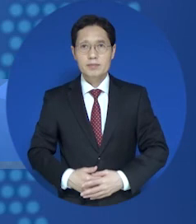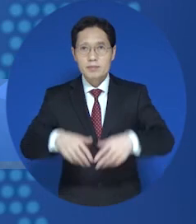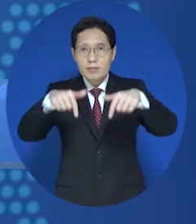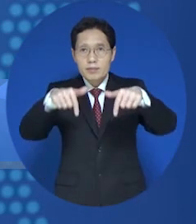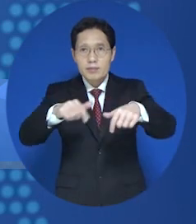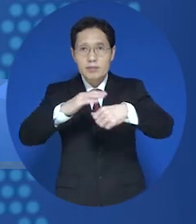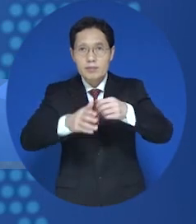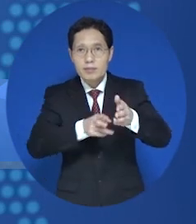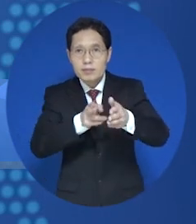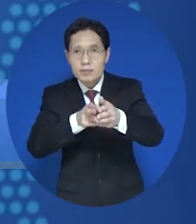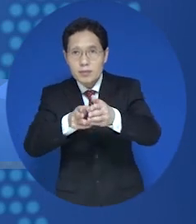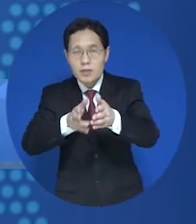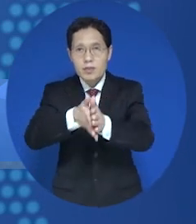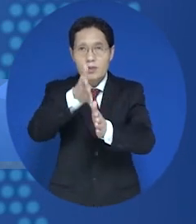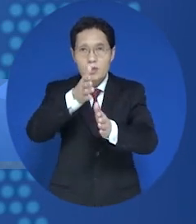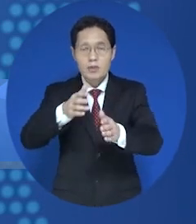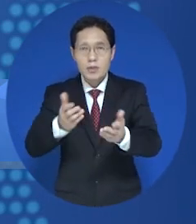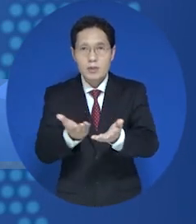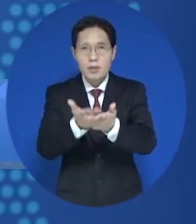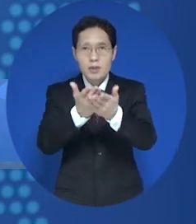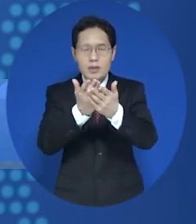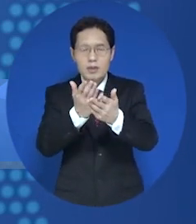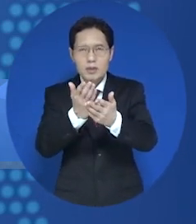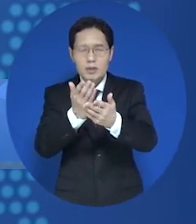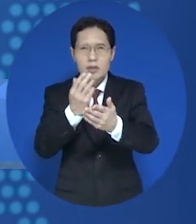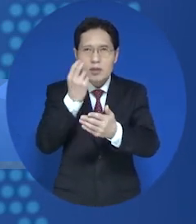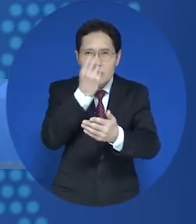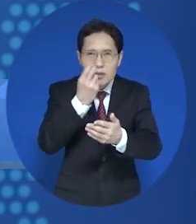서대구 역세권 도시개발사업 타당성 조사가